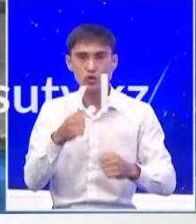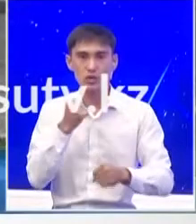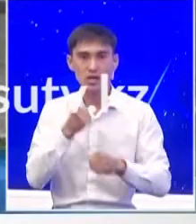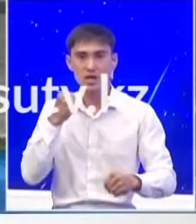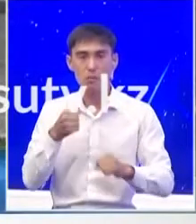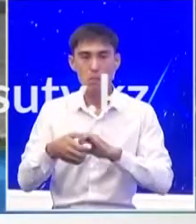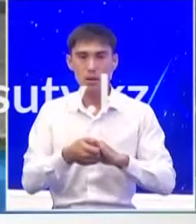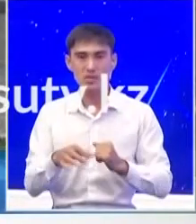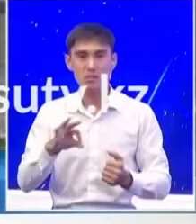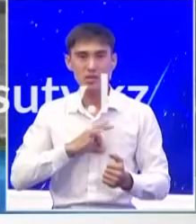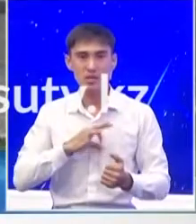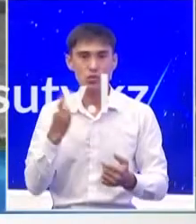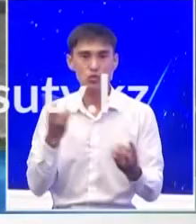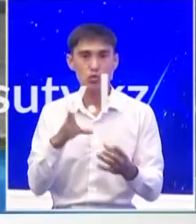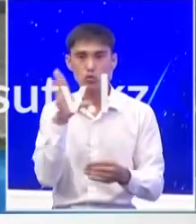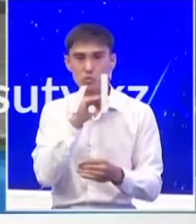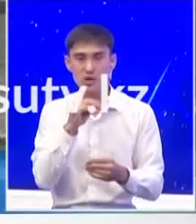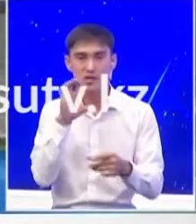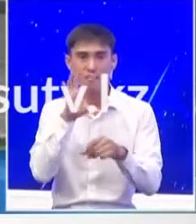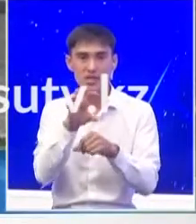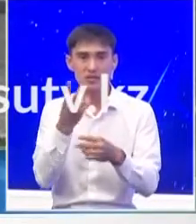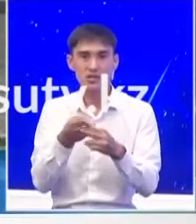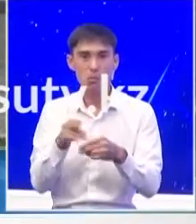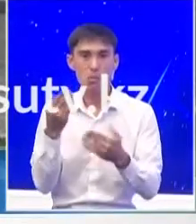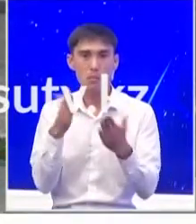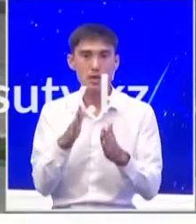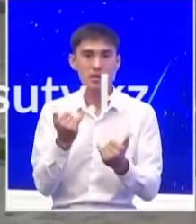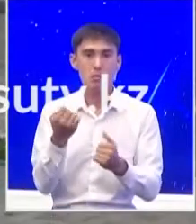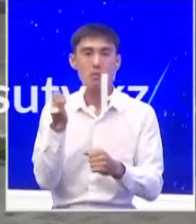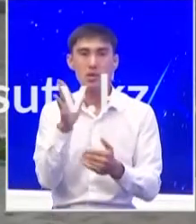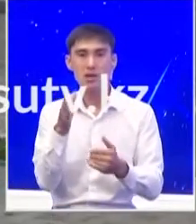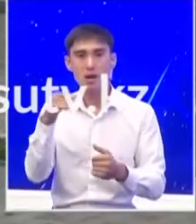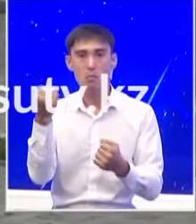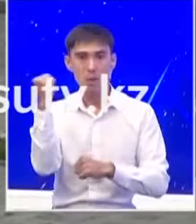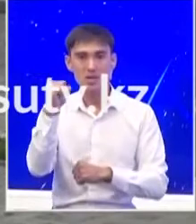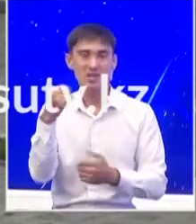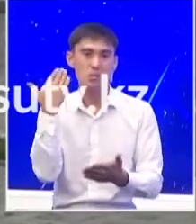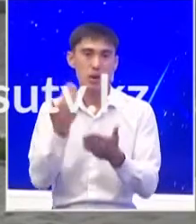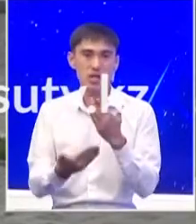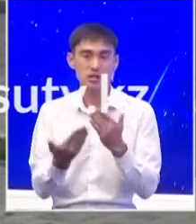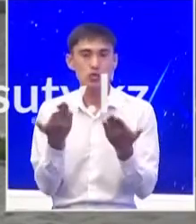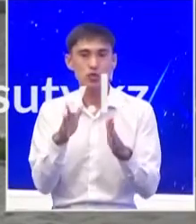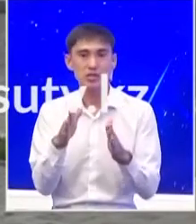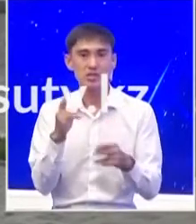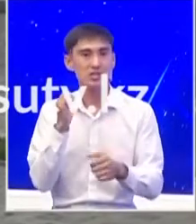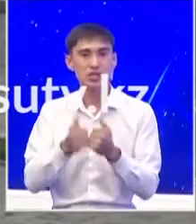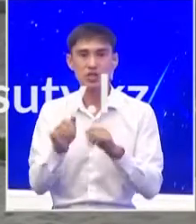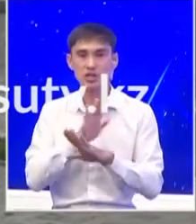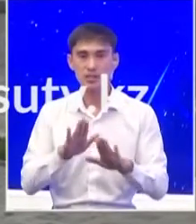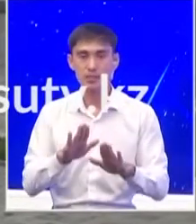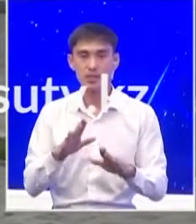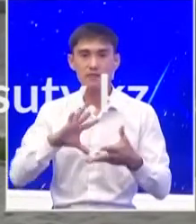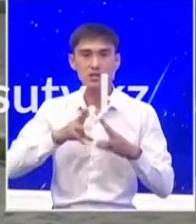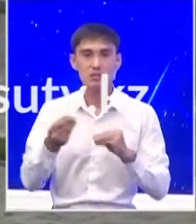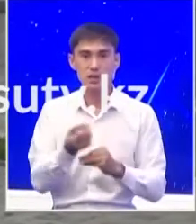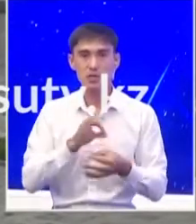за медаль, то нужно успеть зафиксировать этот момент, а также момент победы или горе-поражения. Потому что случается это не так уж часто. В целом же для